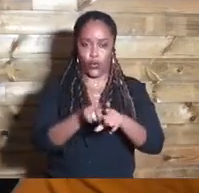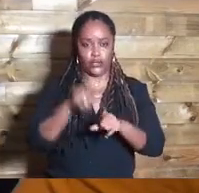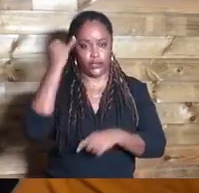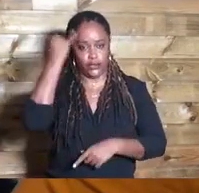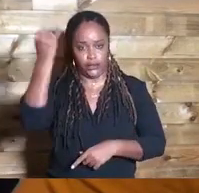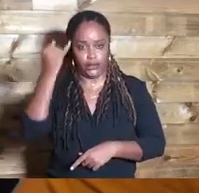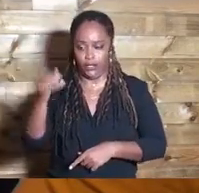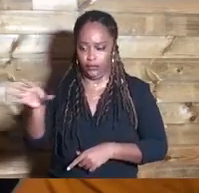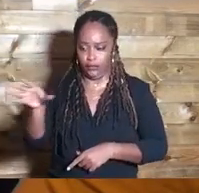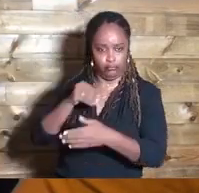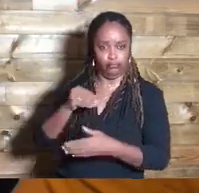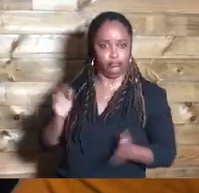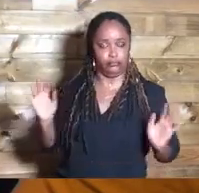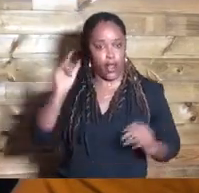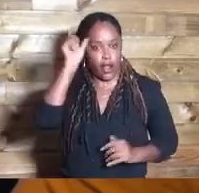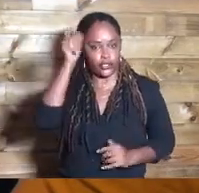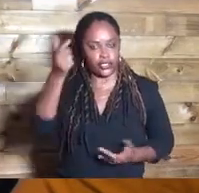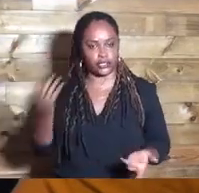aussi.